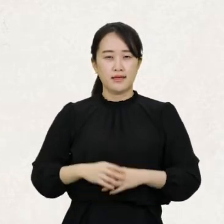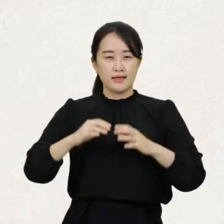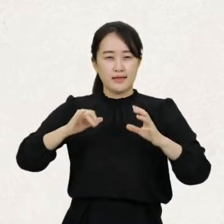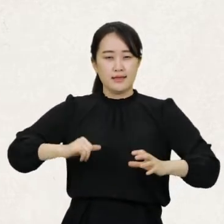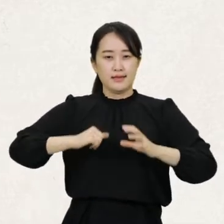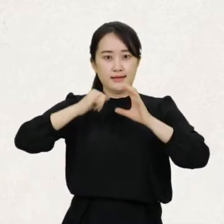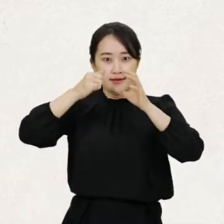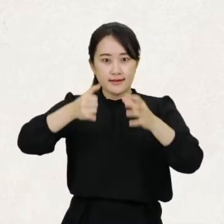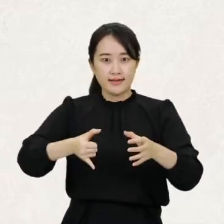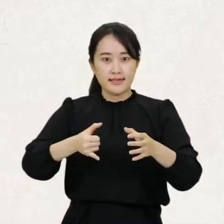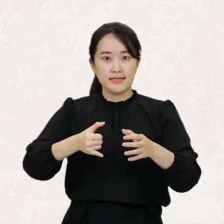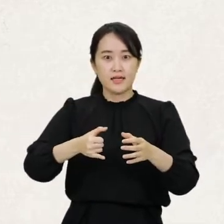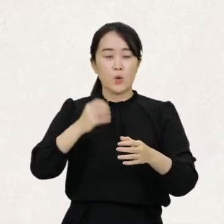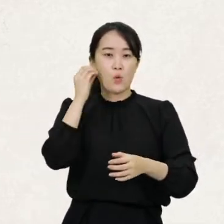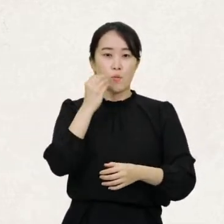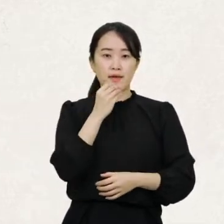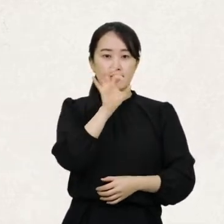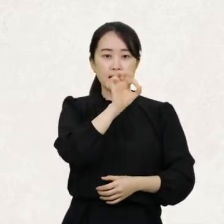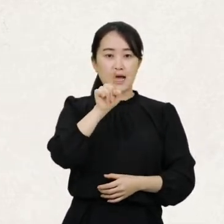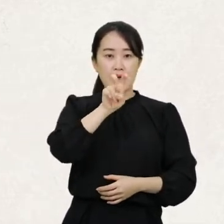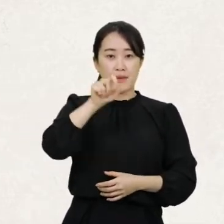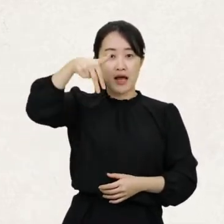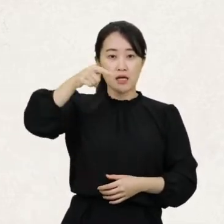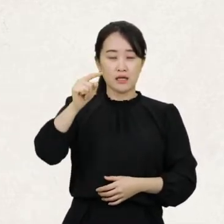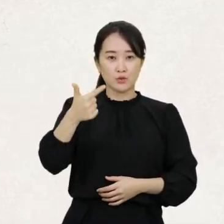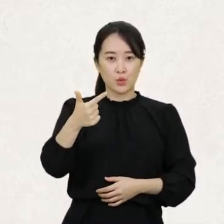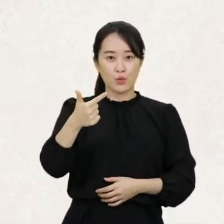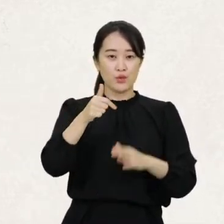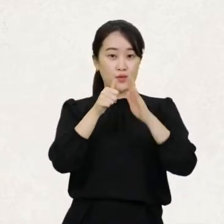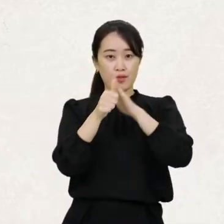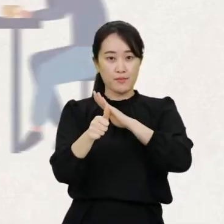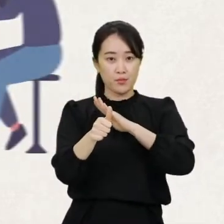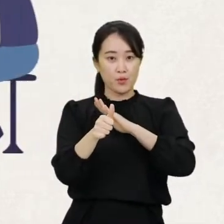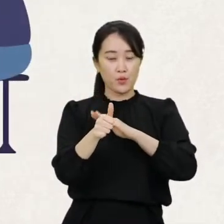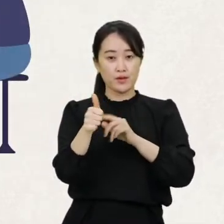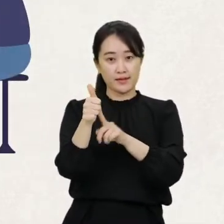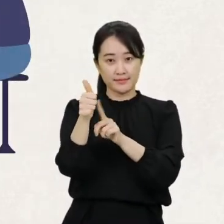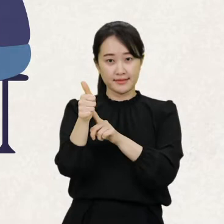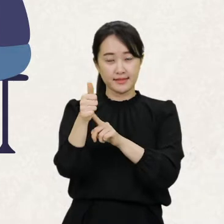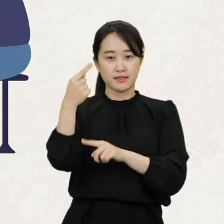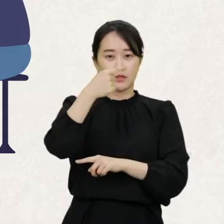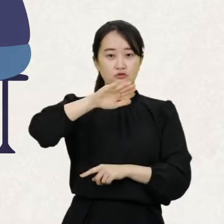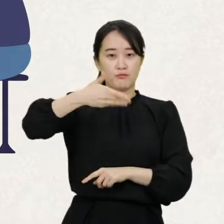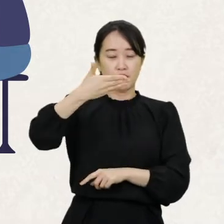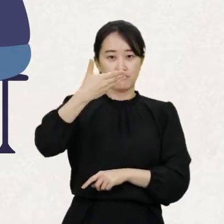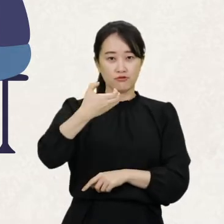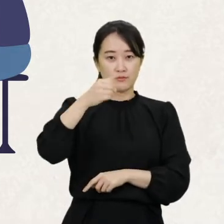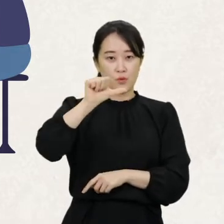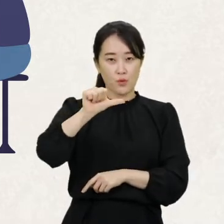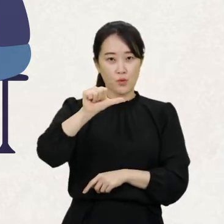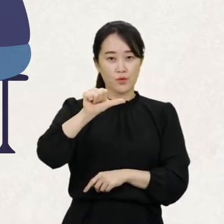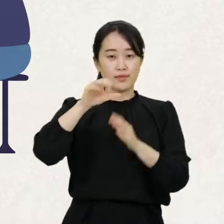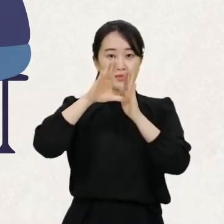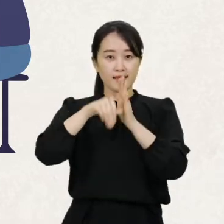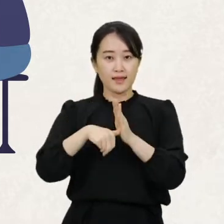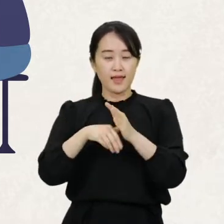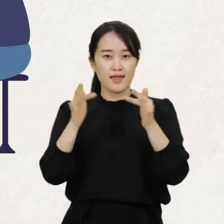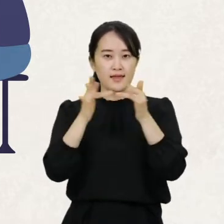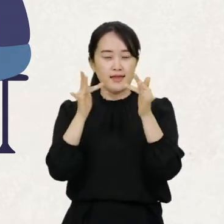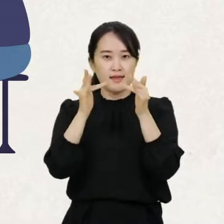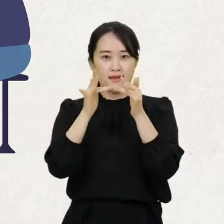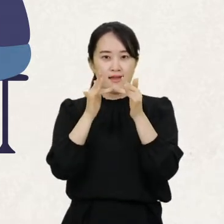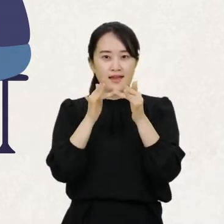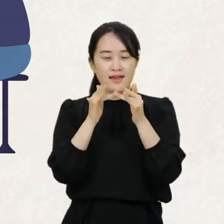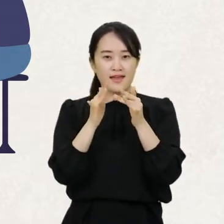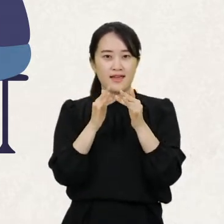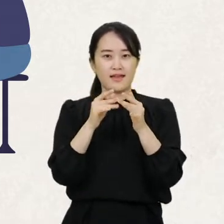세계적인 전자상거래 사이트 아마존의 CEO 제프 베조스는 1995년 인터넷 사용이 폭발적으로